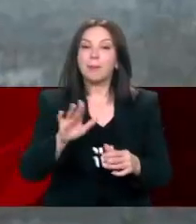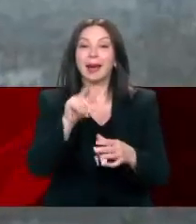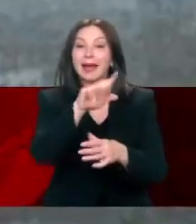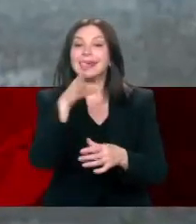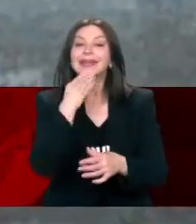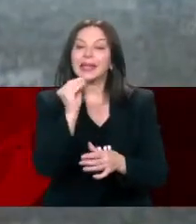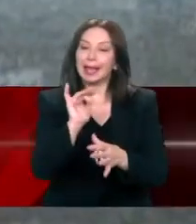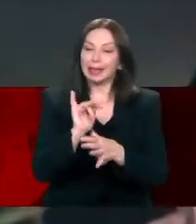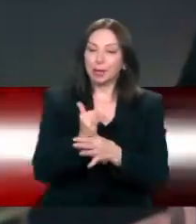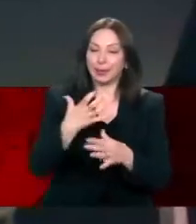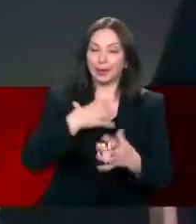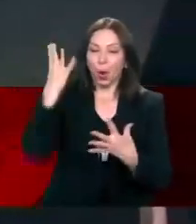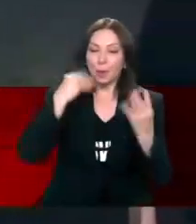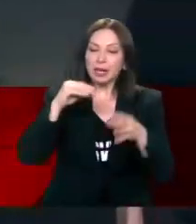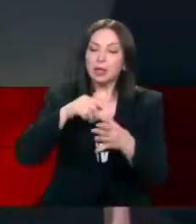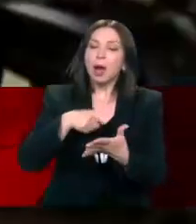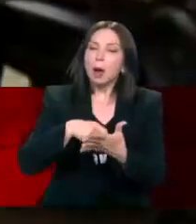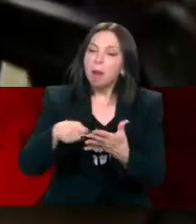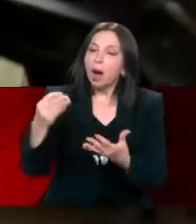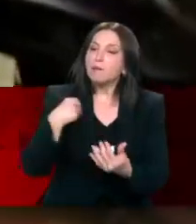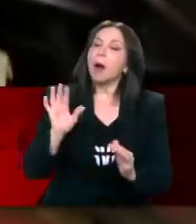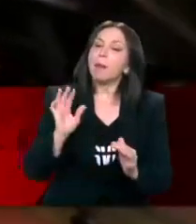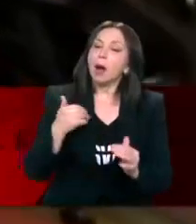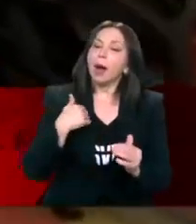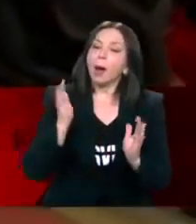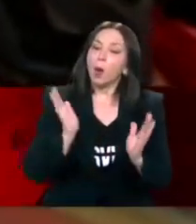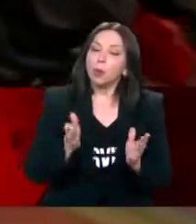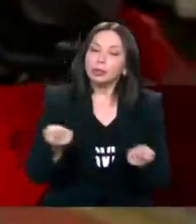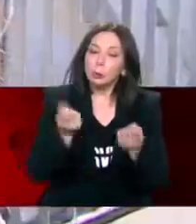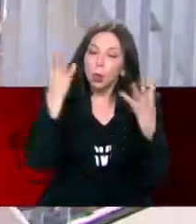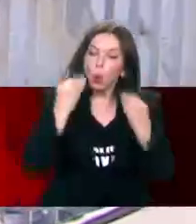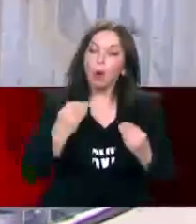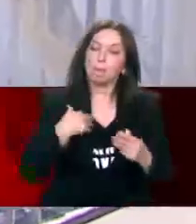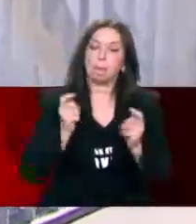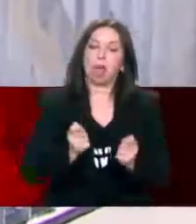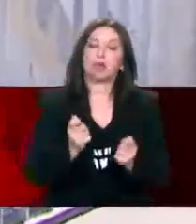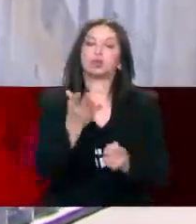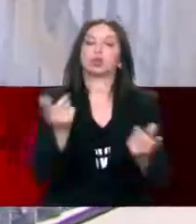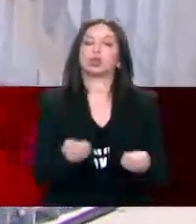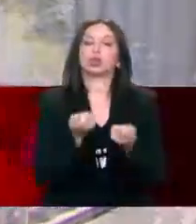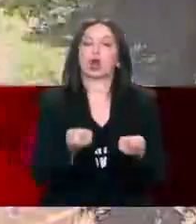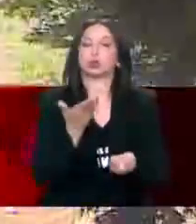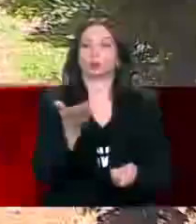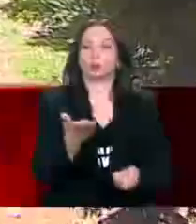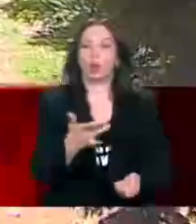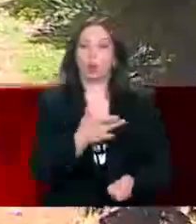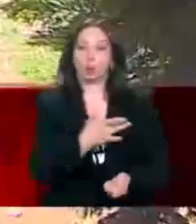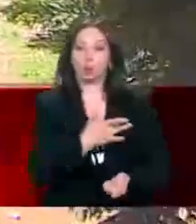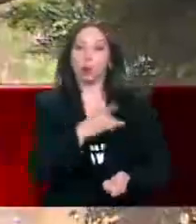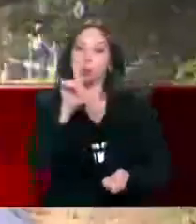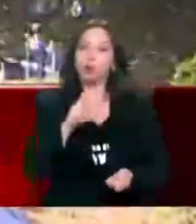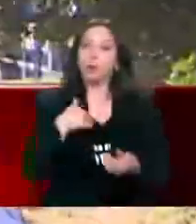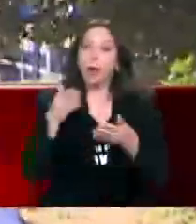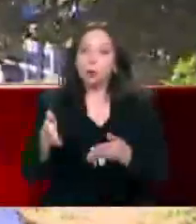tecrübe kazanmak için maaş almadan mecbur kalıp çalışmayı kabul ediyor. Şu an tam da onun için gidiyorum zaten. Gönüllüye geliyorum okey